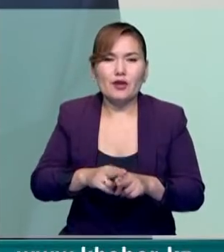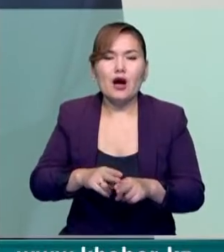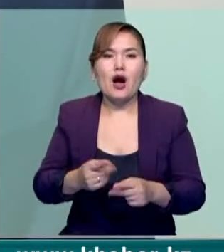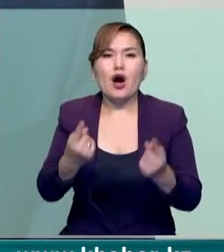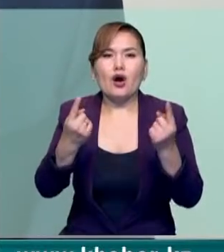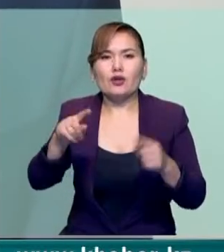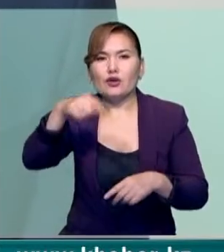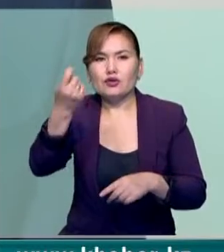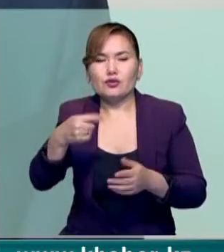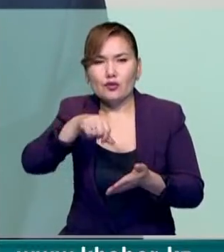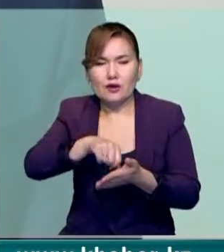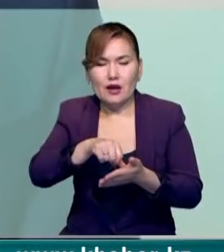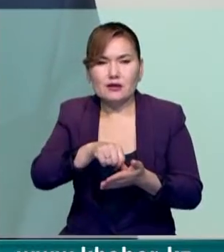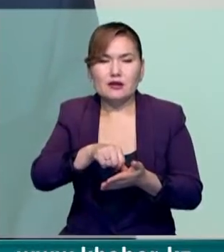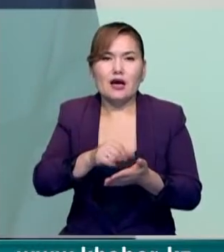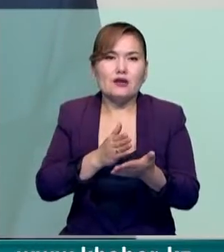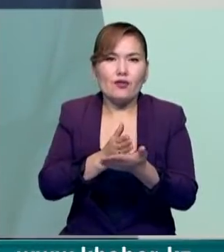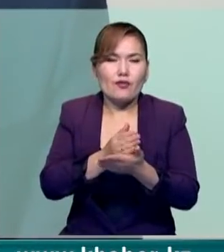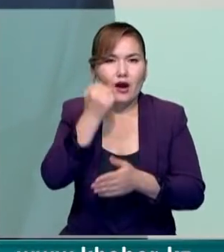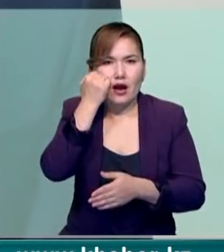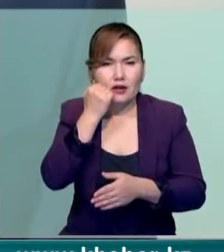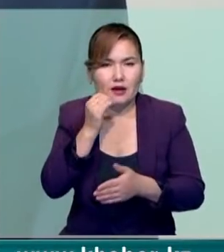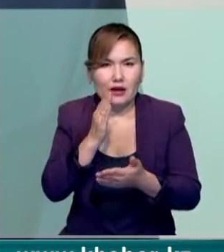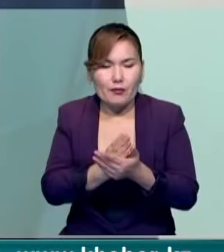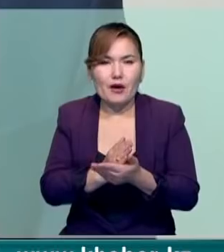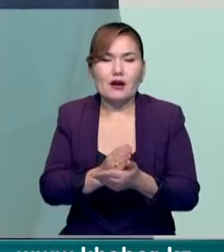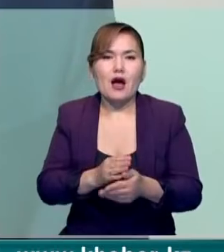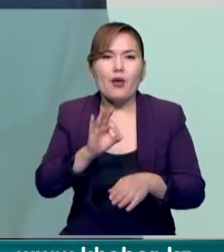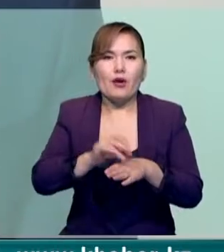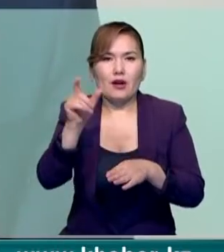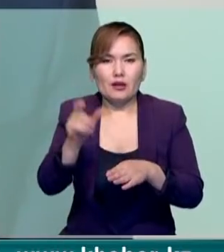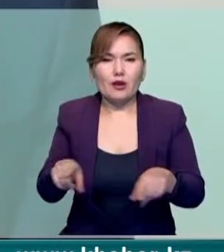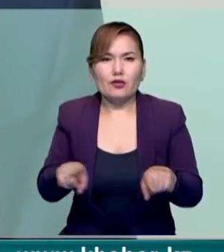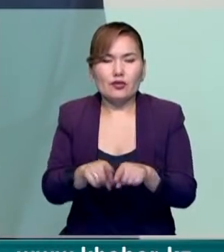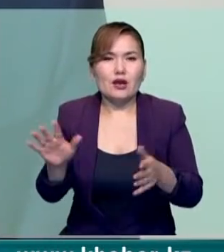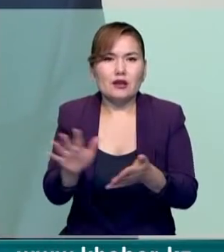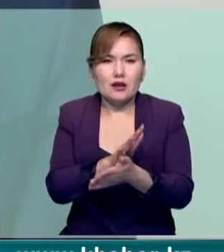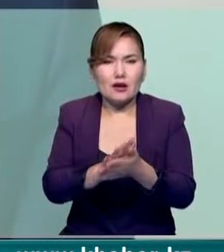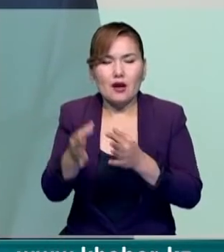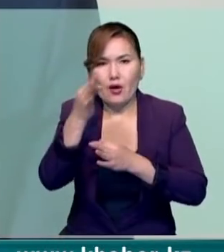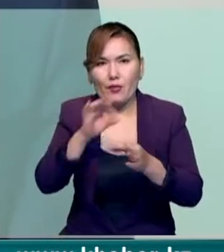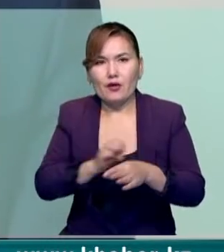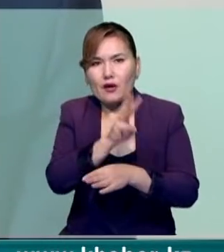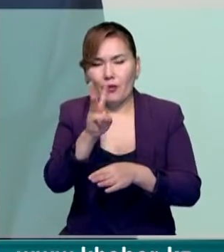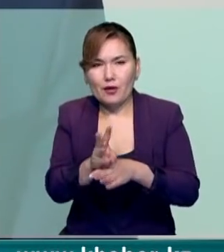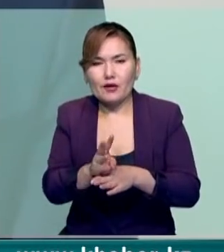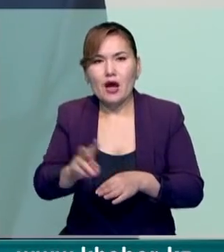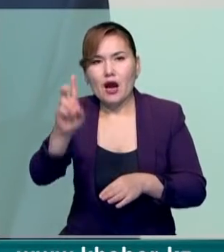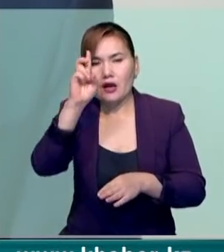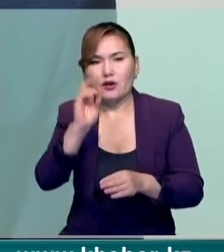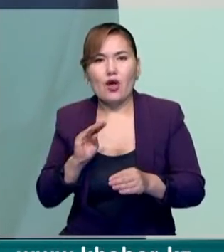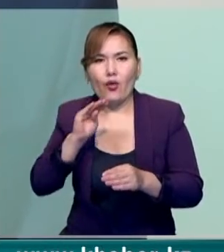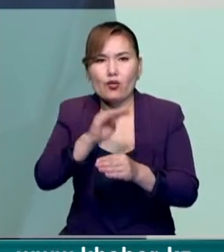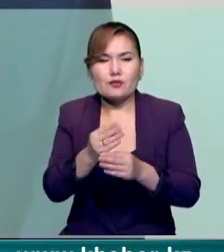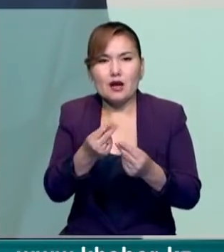біздің азаматшылар бар, және сирек кездесетін аурулар бар. Оған біз жергілікті бюджеттен қосымша қаражат қарастырып